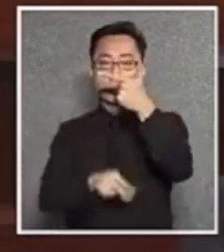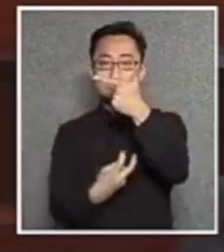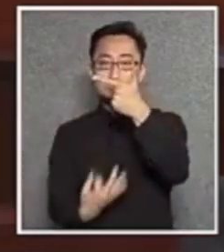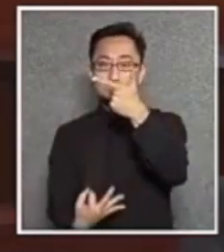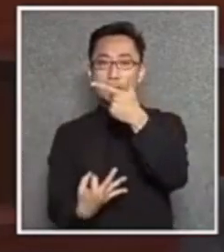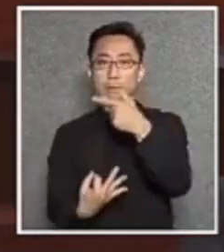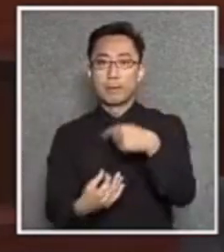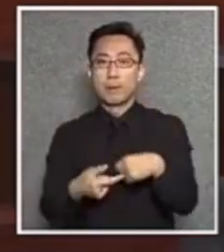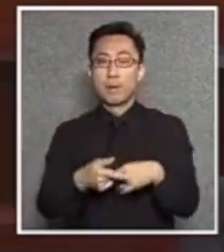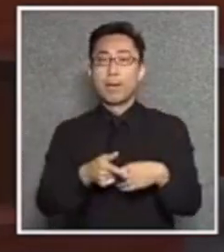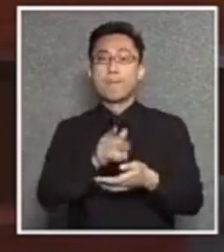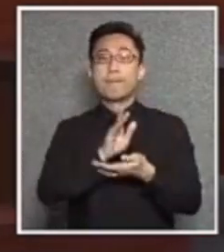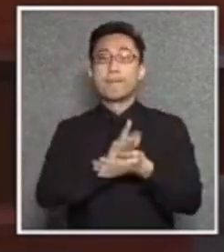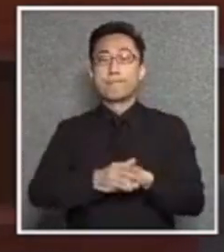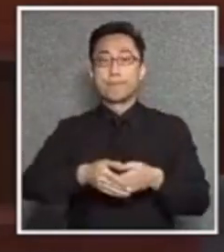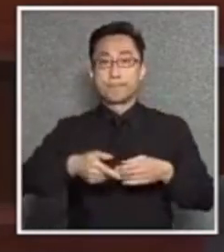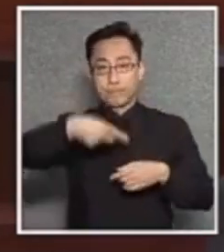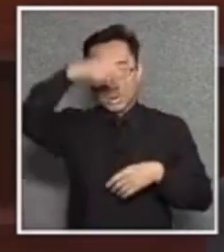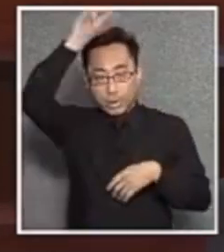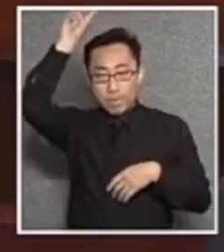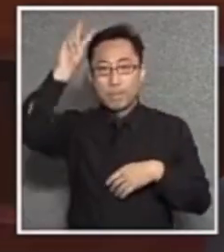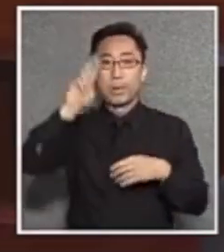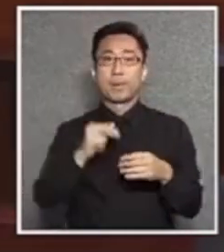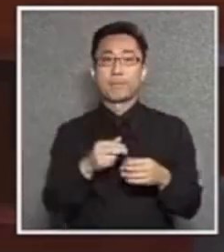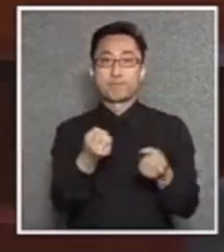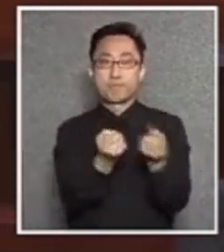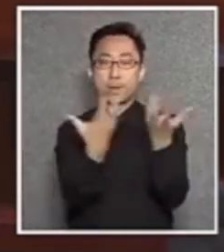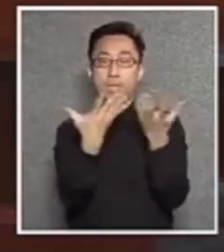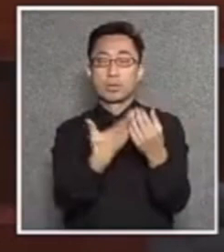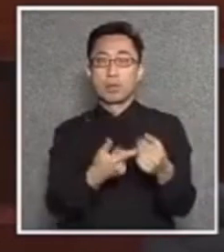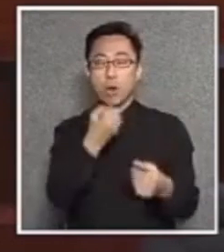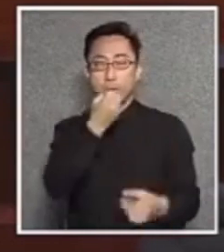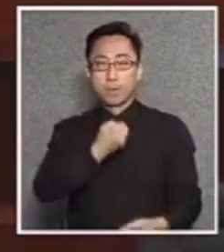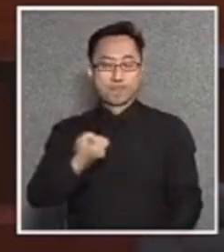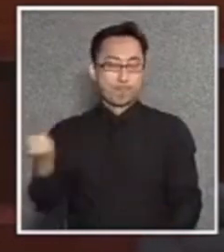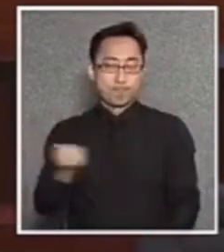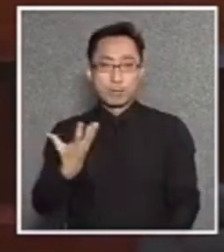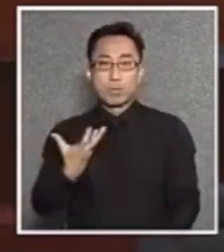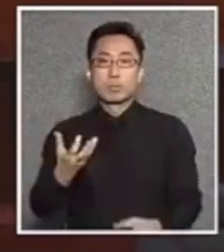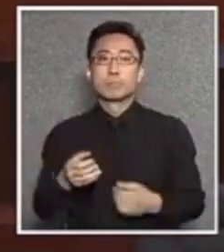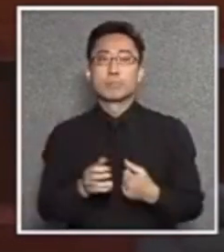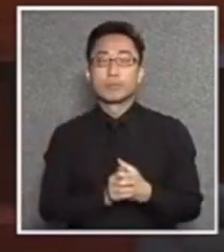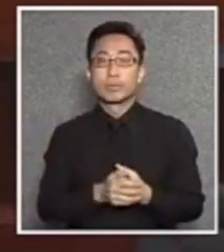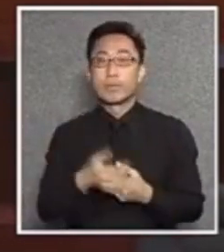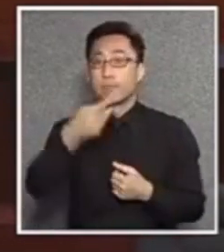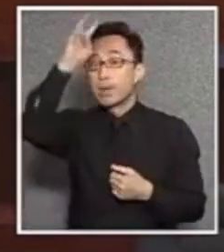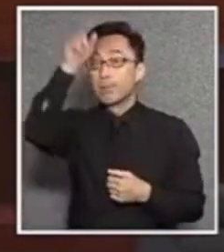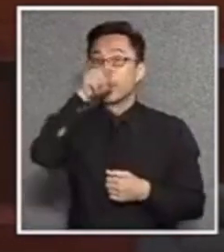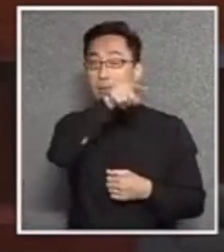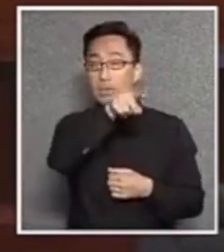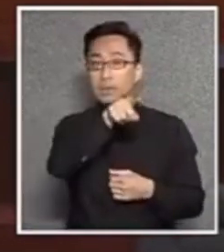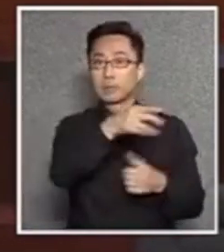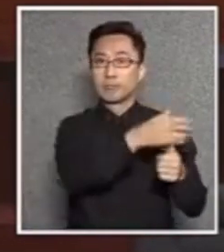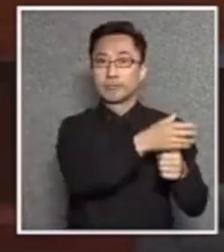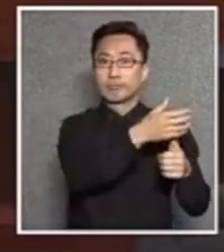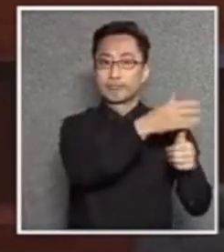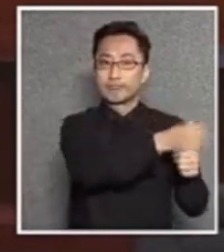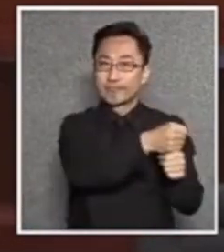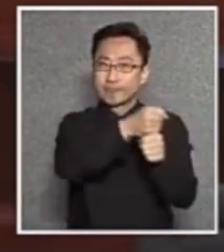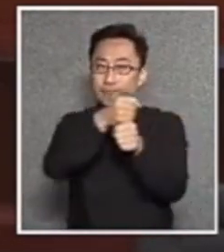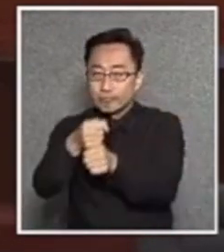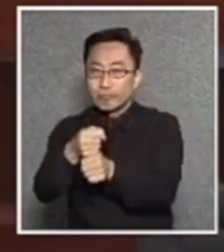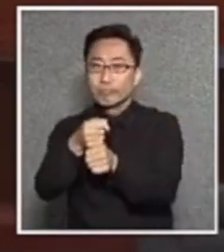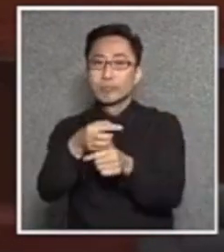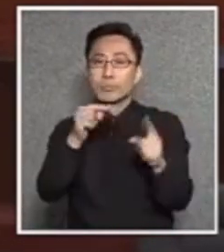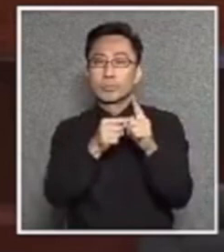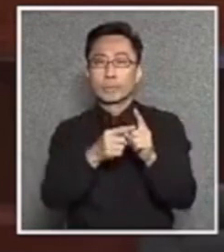马尼拉人质惨案，港人悲愤莫名。由於菲律賓當局營救人質行動魯莽愚昧，